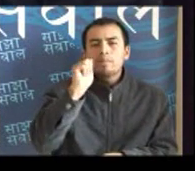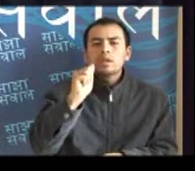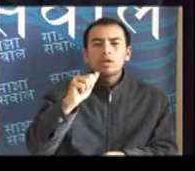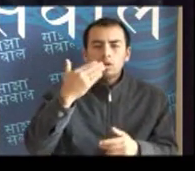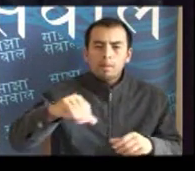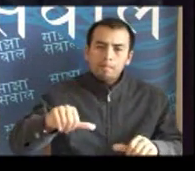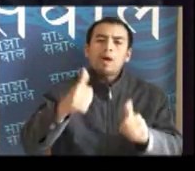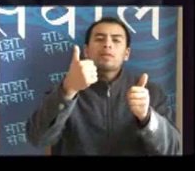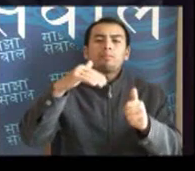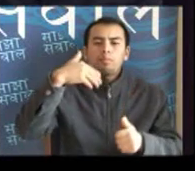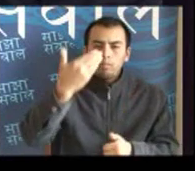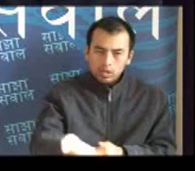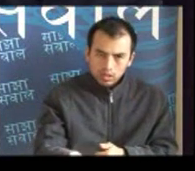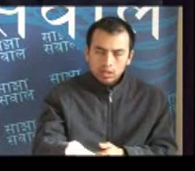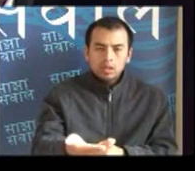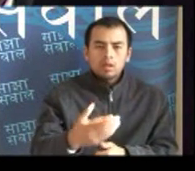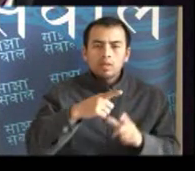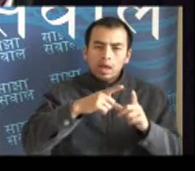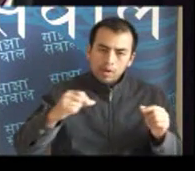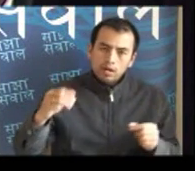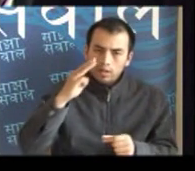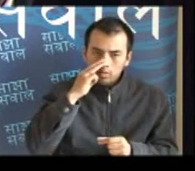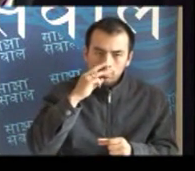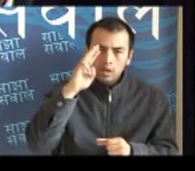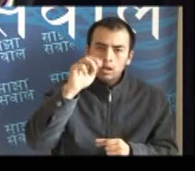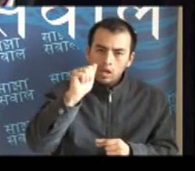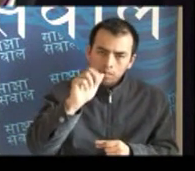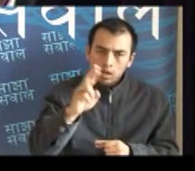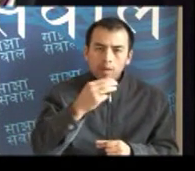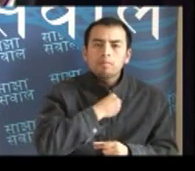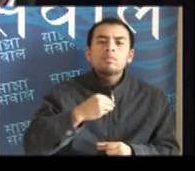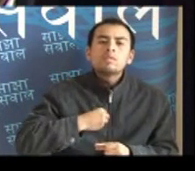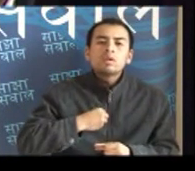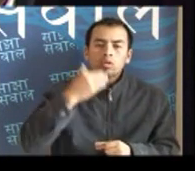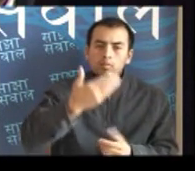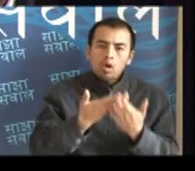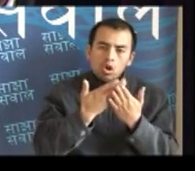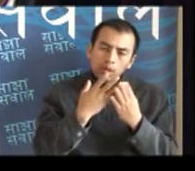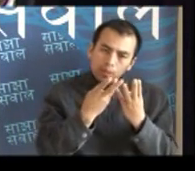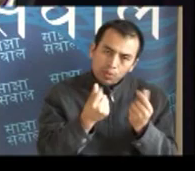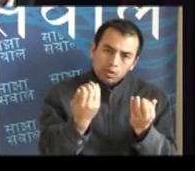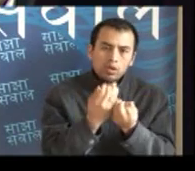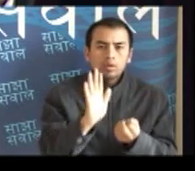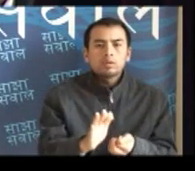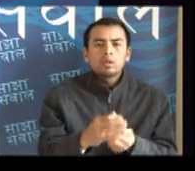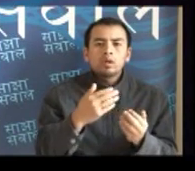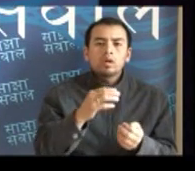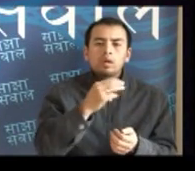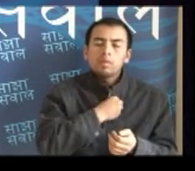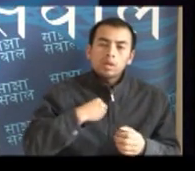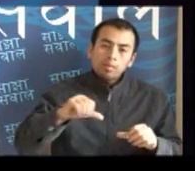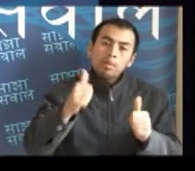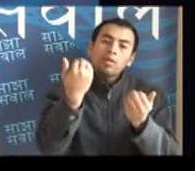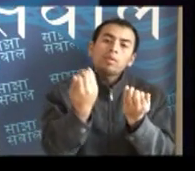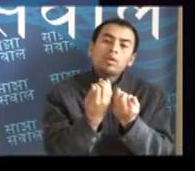तहसम्म उत्तीर्ण गरेपछि अनि जापानमा स्नातकोत्तर तह र विद्यावारिधिसम्मको अध्ययन सकिएको छ। तपाईँ विद्यावारिधि